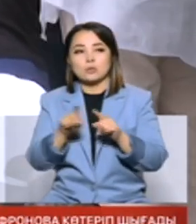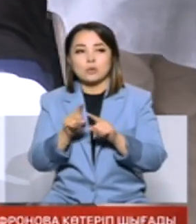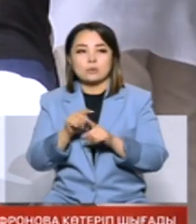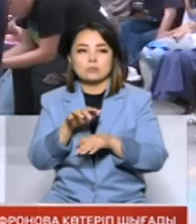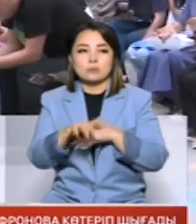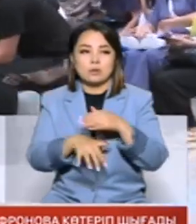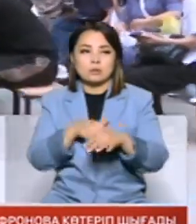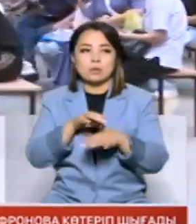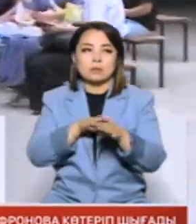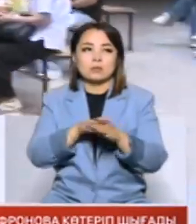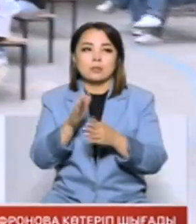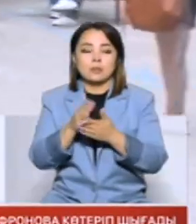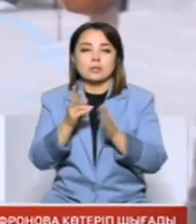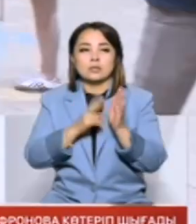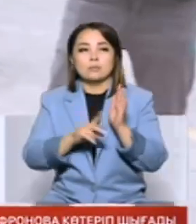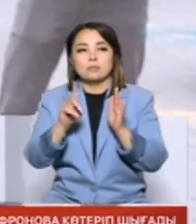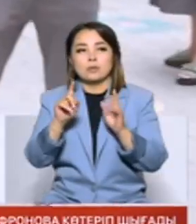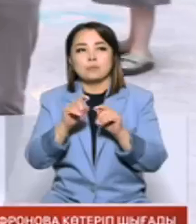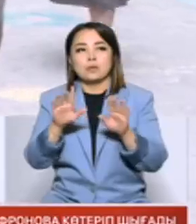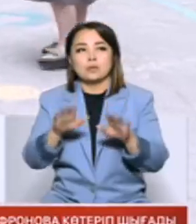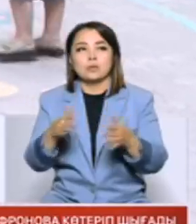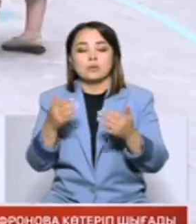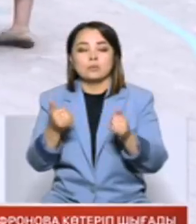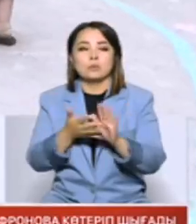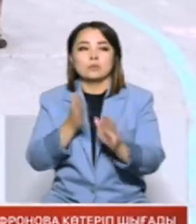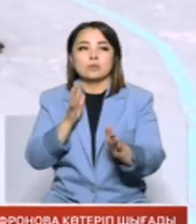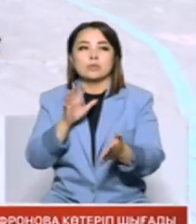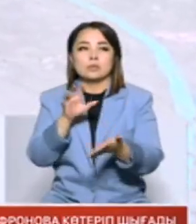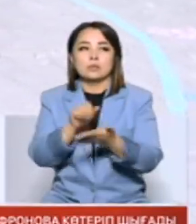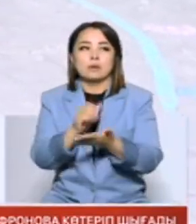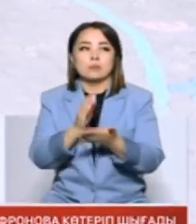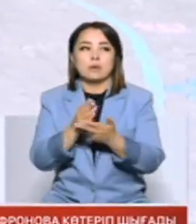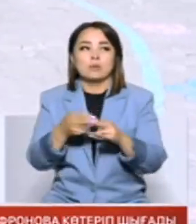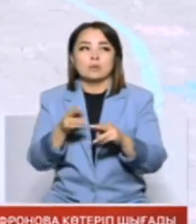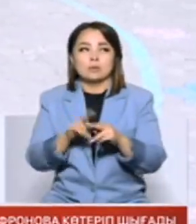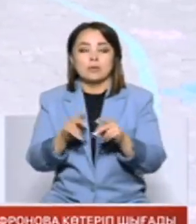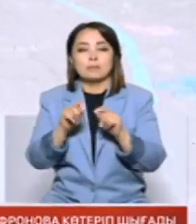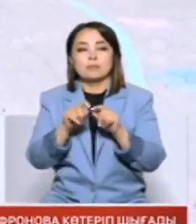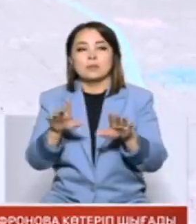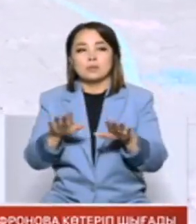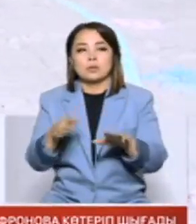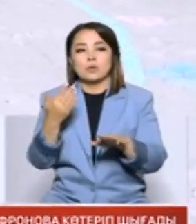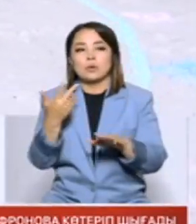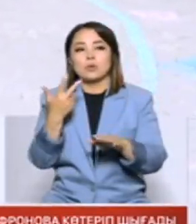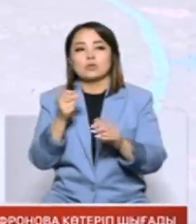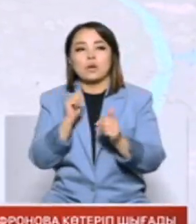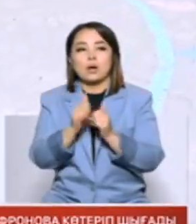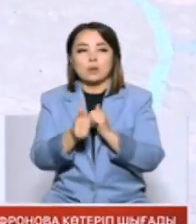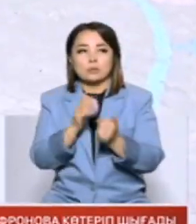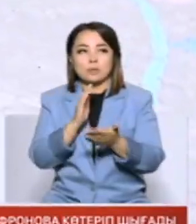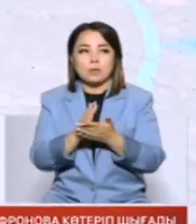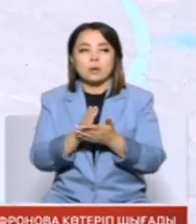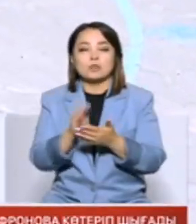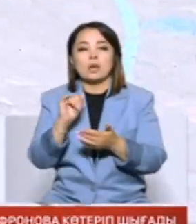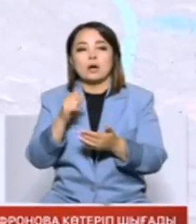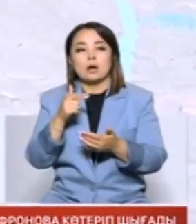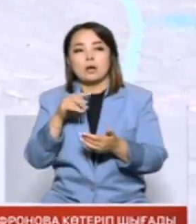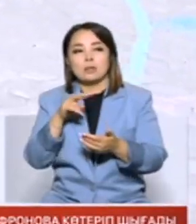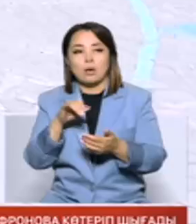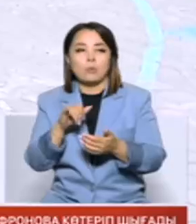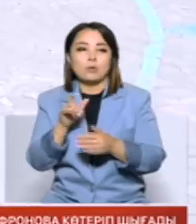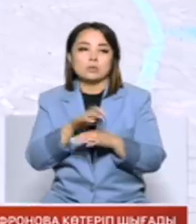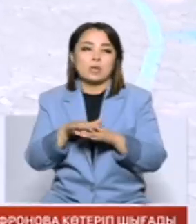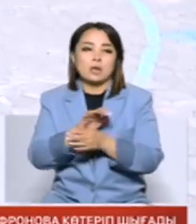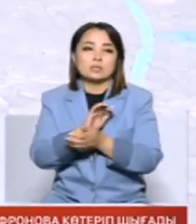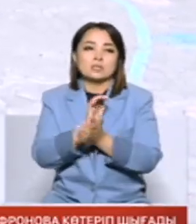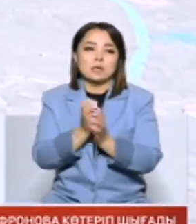жатыр. 71-ші мектептің алдында бүгінде ұзын сонар кезек, өйткені бұл мектептің өзі 3 ауысымды, ал жалпы жағалау өте халық